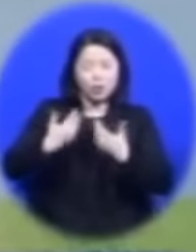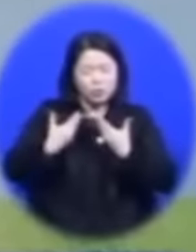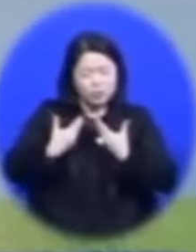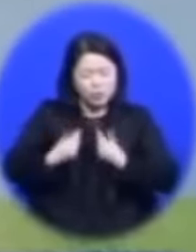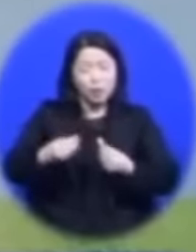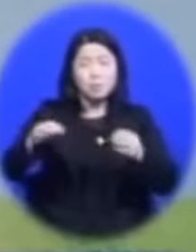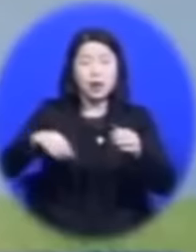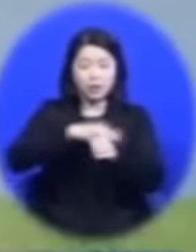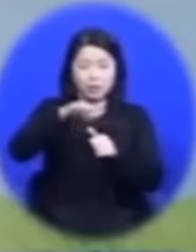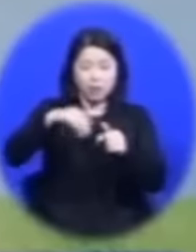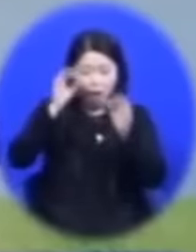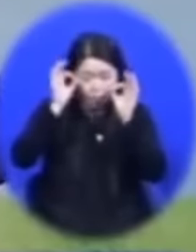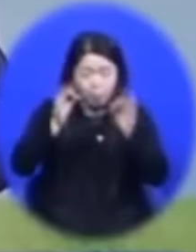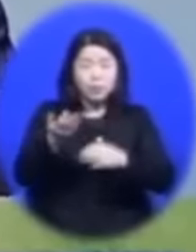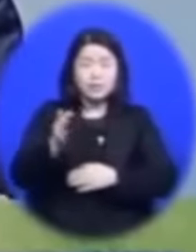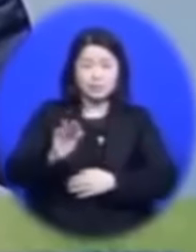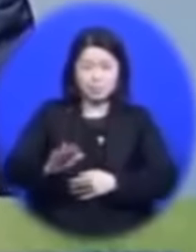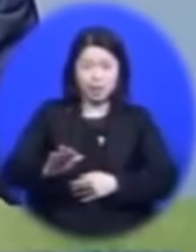상황이라도